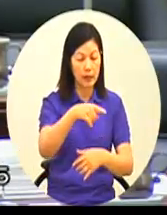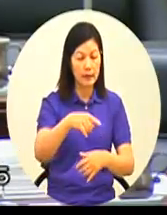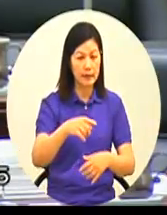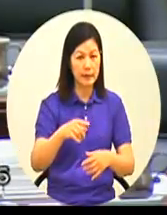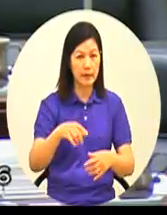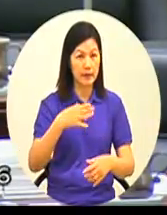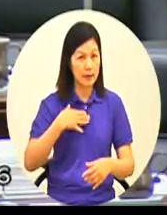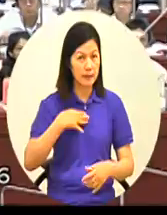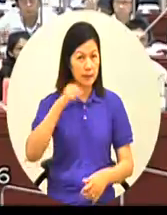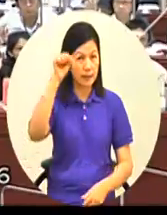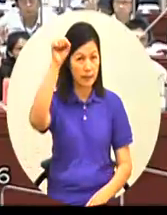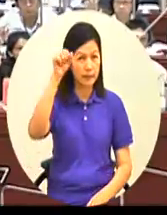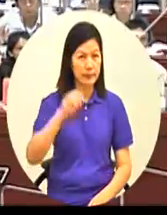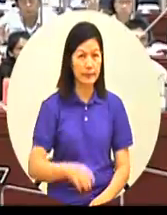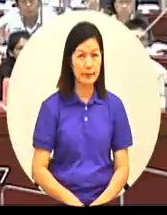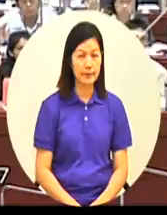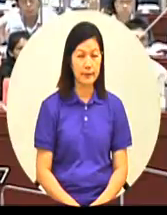手。